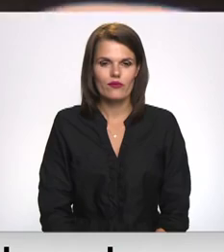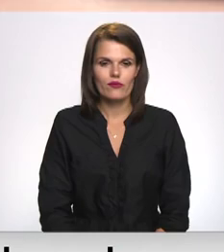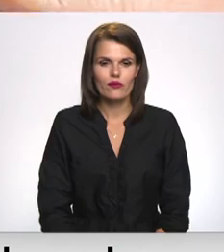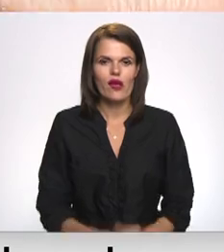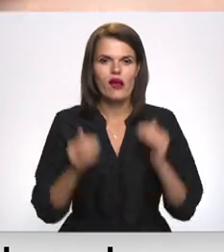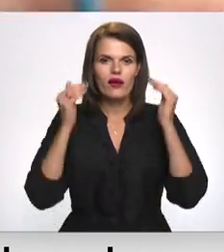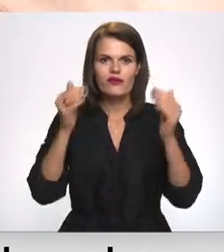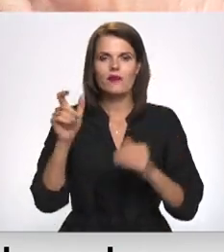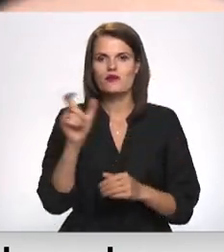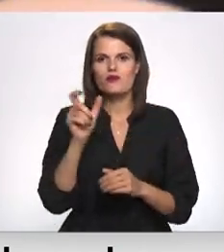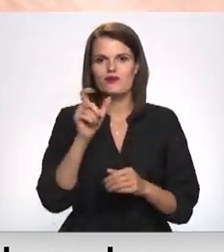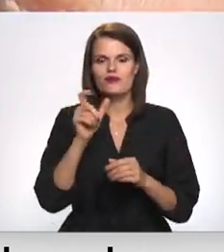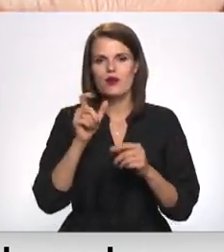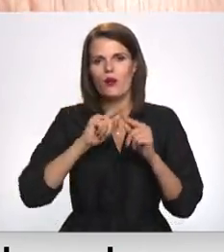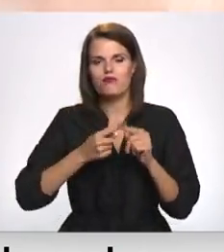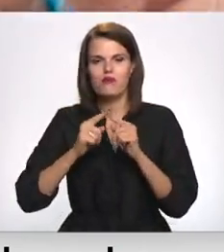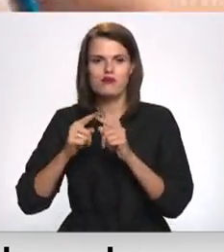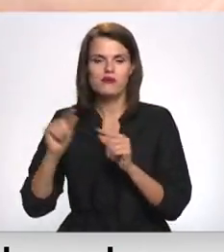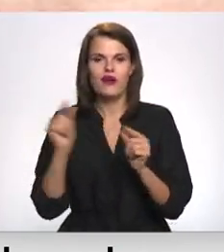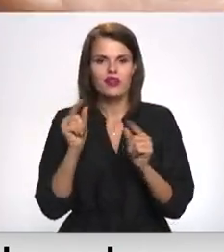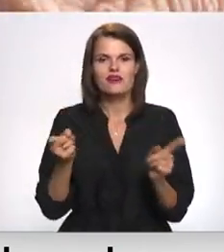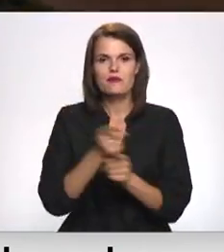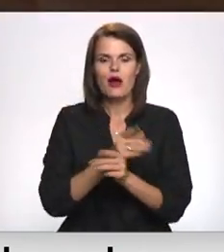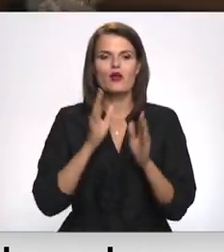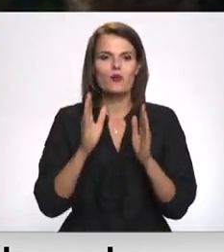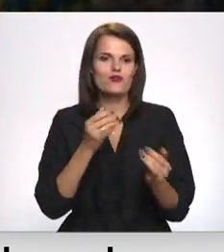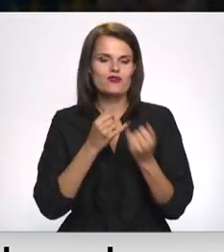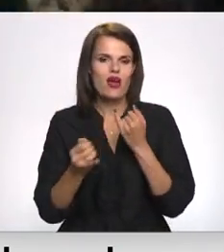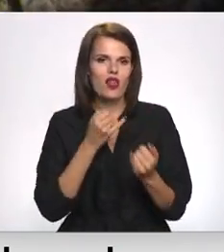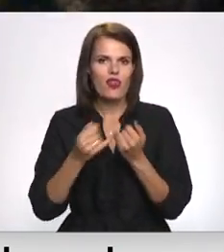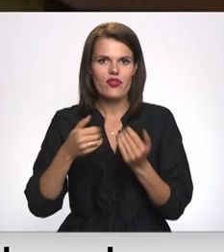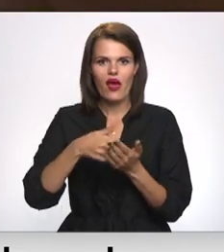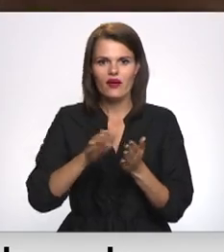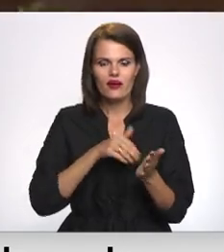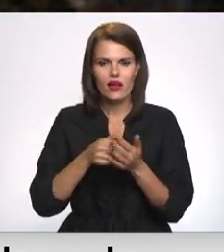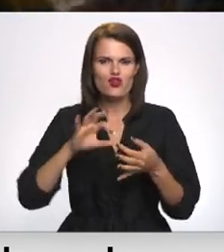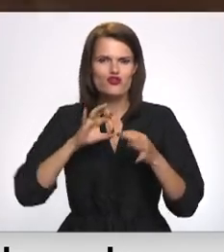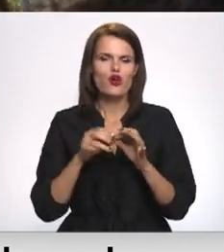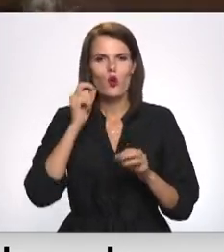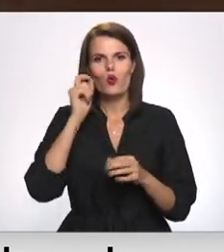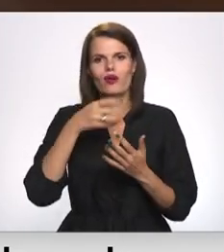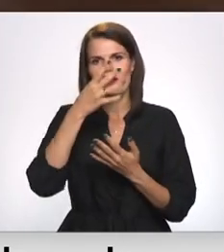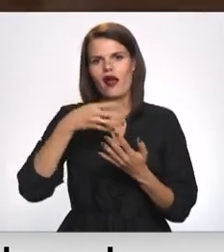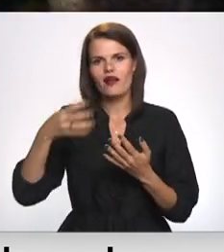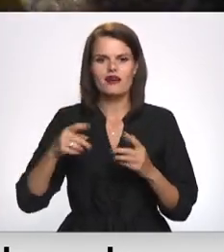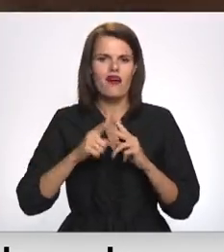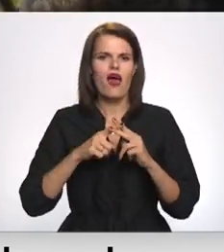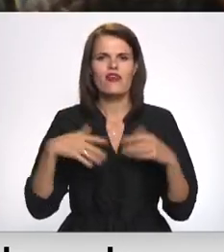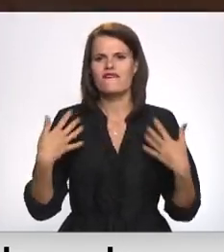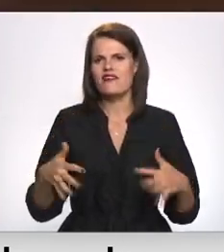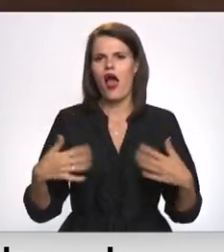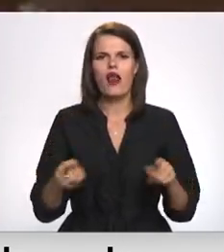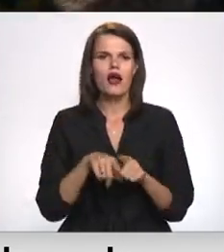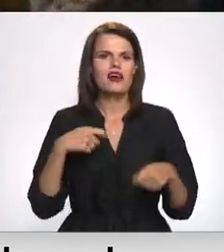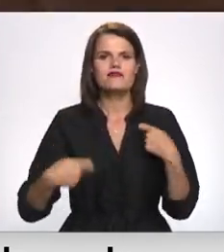Debesu zilo pavadienu baiba drīz nomainīs ar rudzu vārpu dzelteno. Sarežģīto ukraiņu rakstu viņa āda viegli, kā